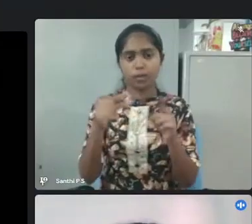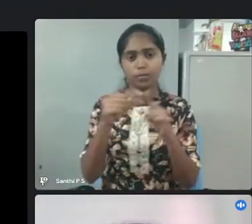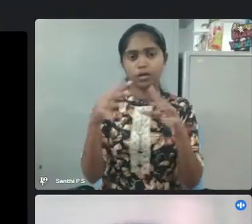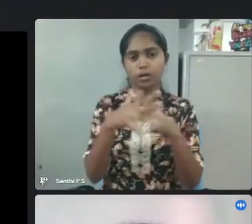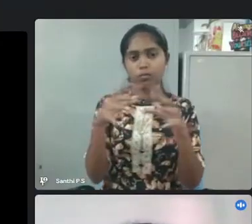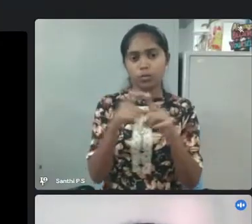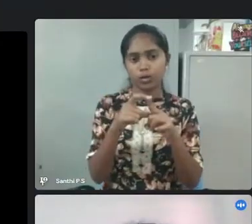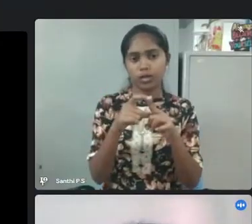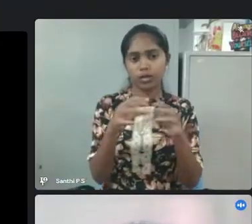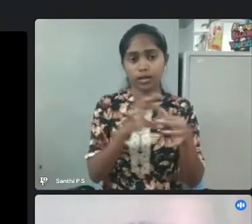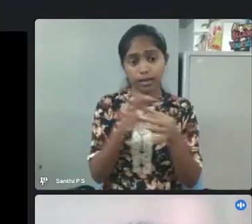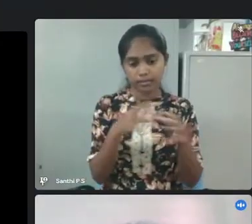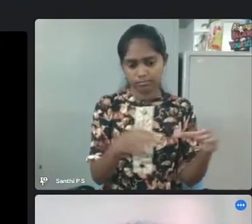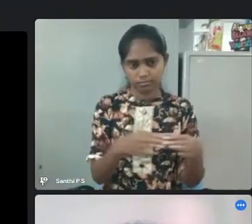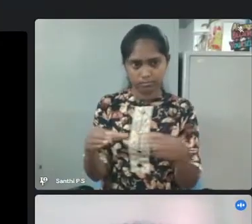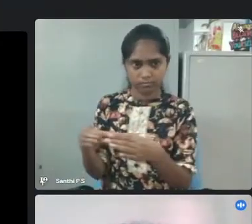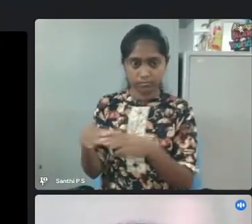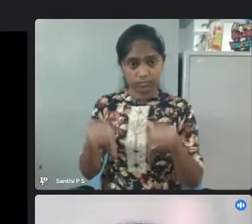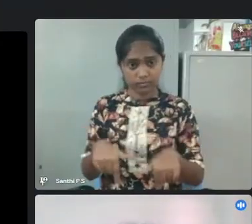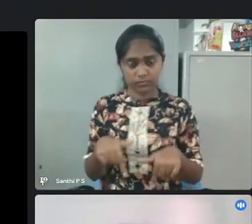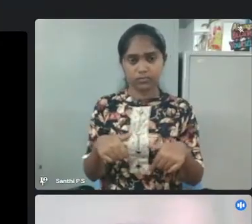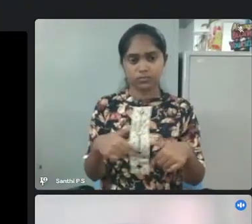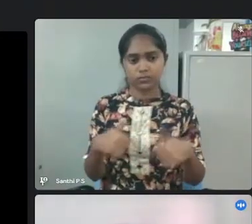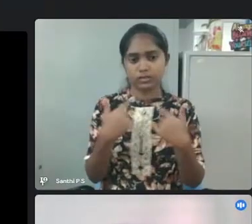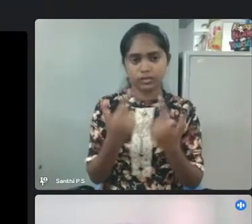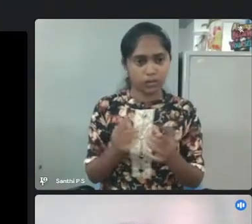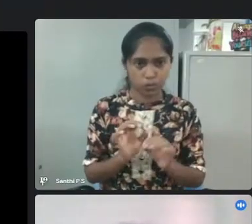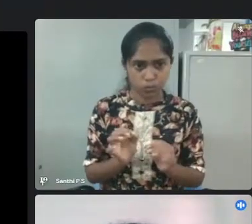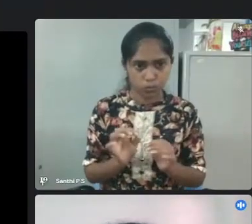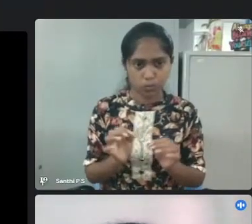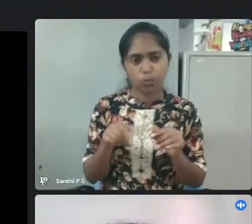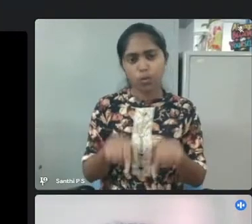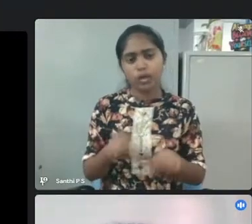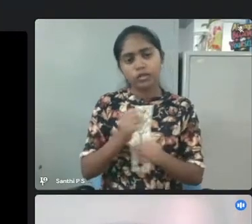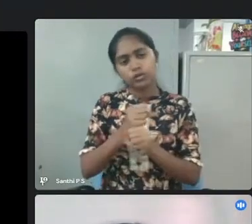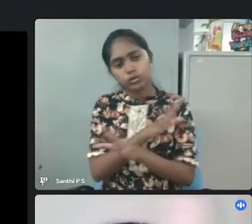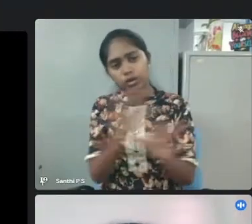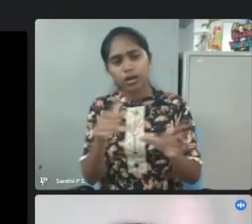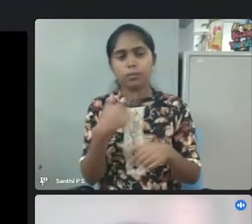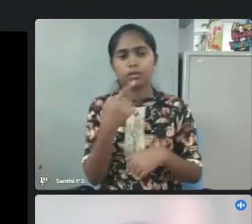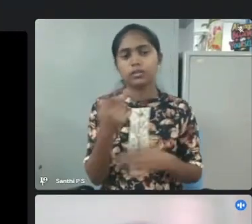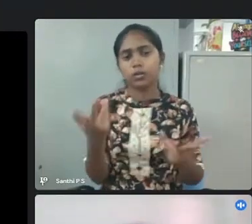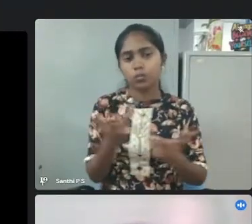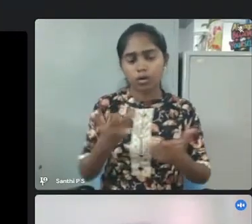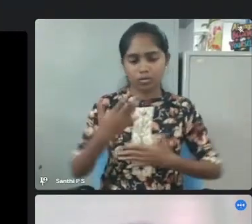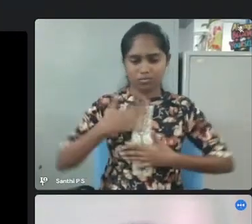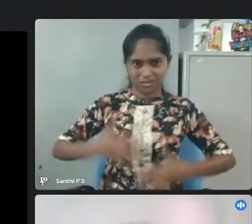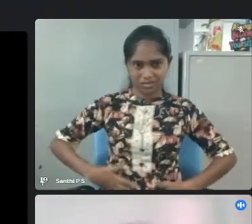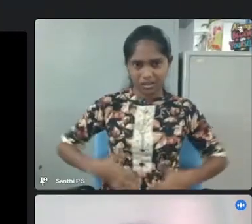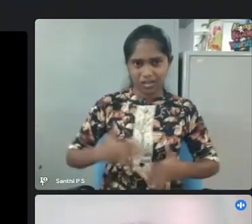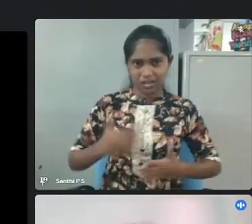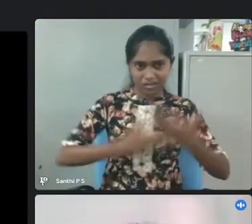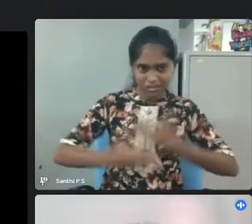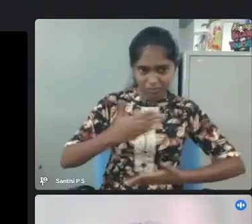ഇവിടെ പ്രതിപാദിക്കുന്നില്ല. ഒരു പൊതുവായ ഒരു രീതിയിൽ നോക്കുകയാണെങ്കിൽ ശാരീരികമായ ഭിന്നശേഷികളുണ്ട്. ഫിസിക്കൽ,